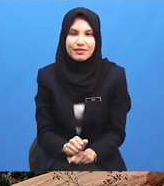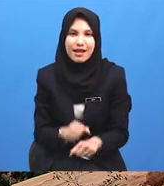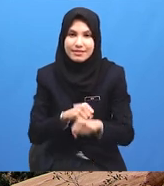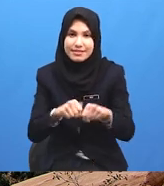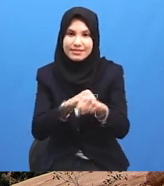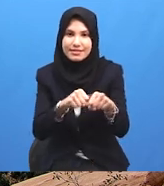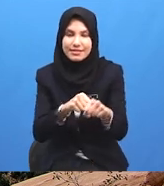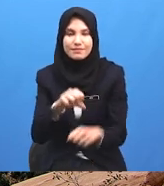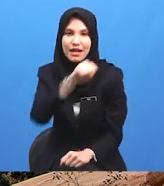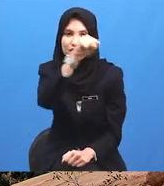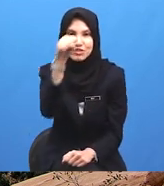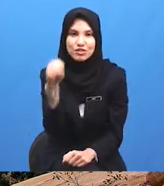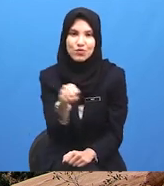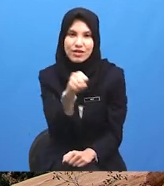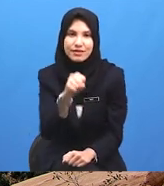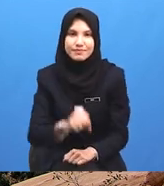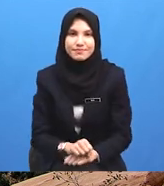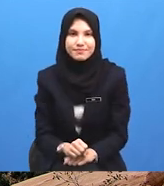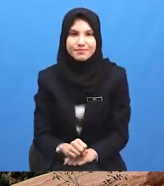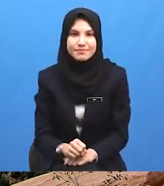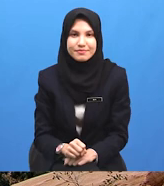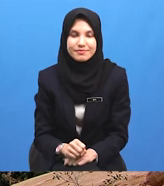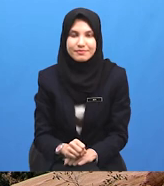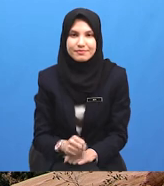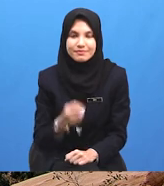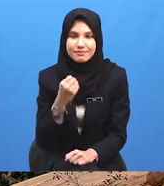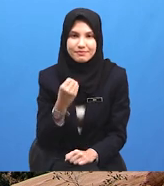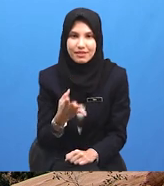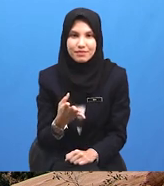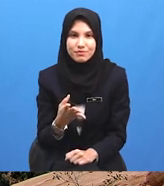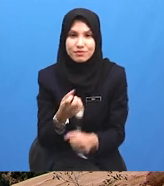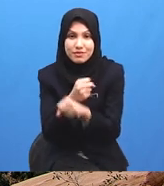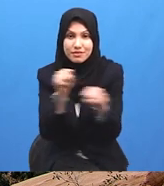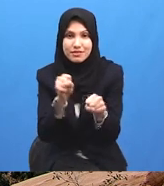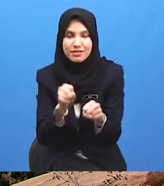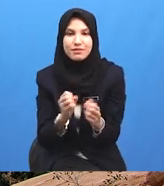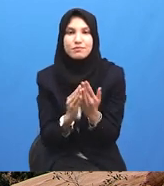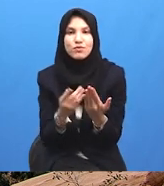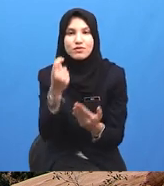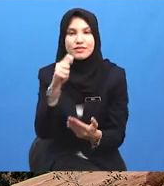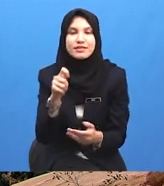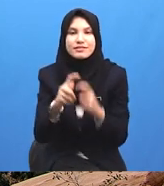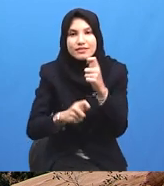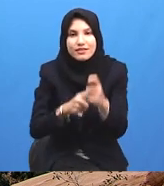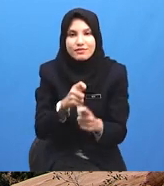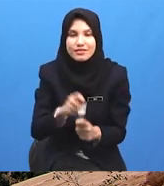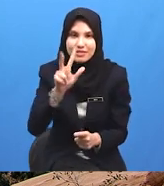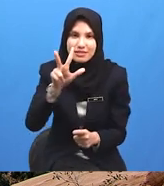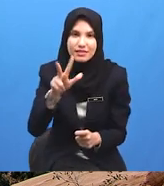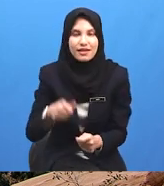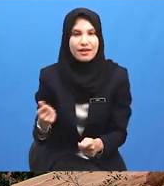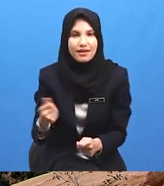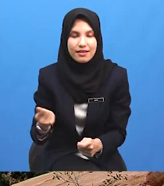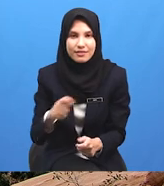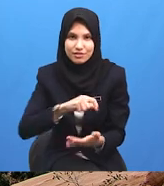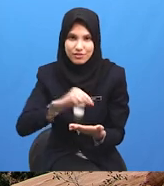Sistem Suria. Adakah kamu telah sediakan buku teks tahun 3 dan juga alat-alat tulis?